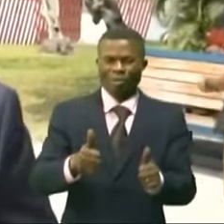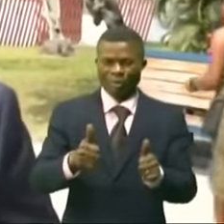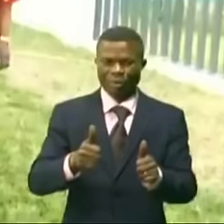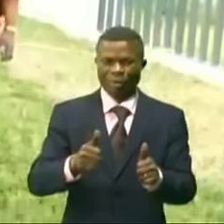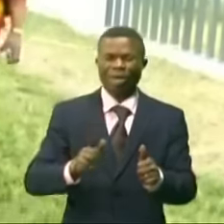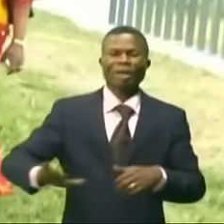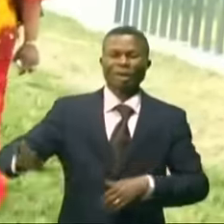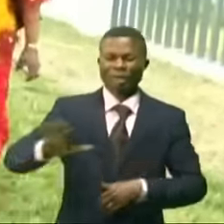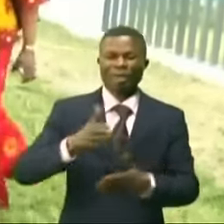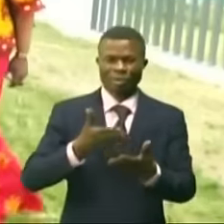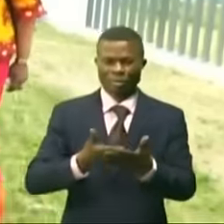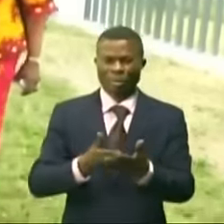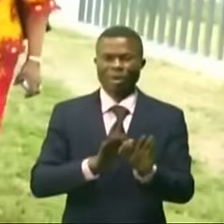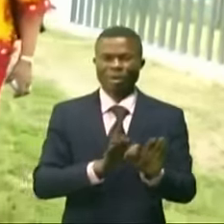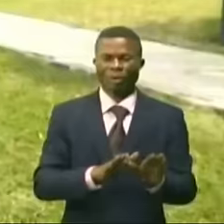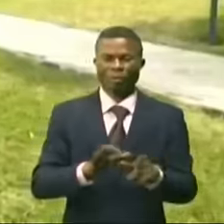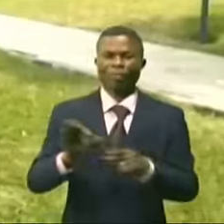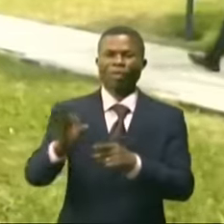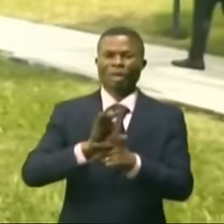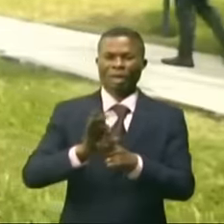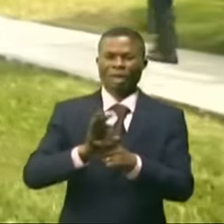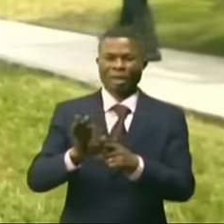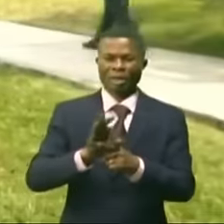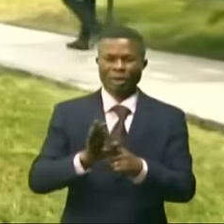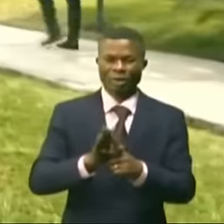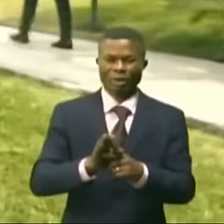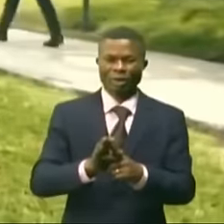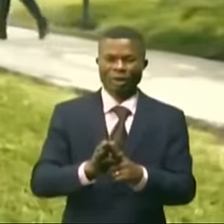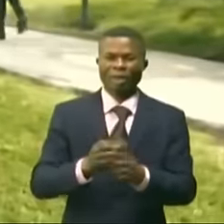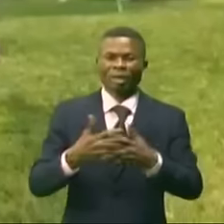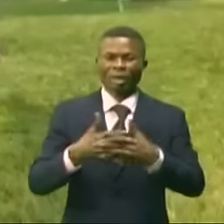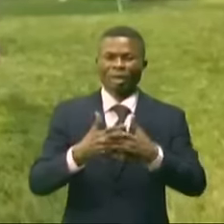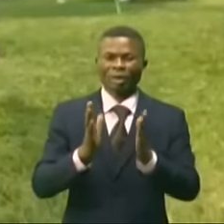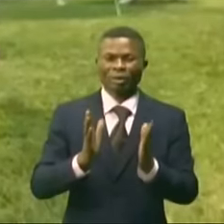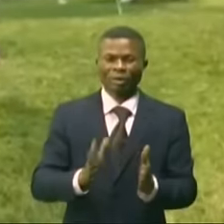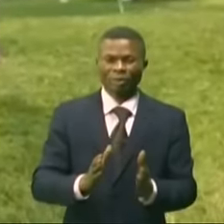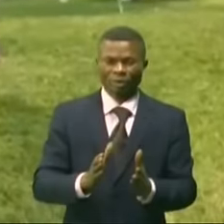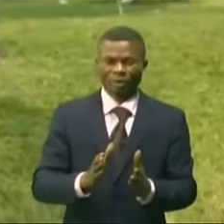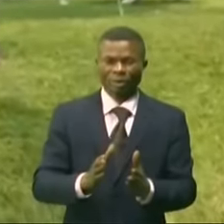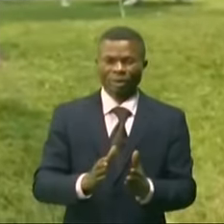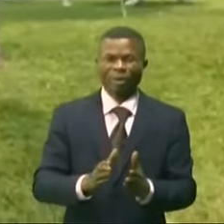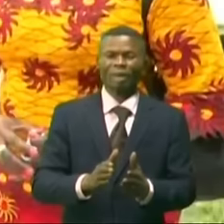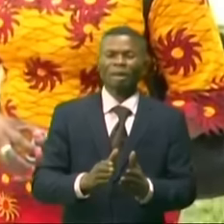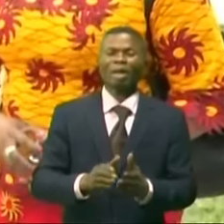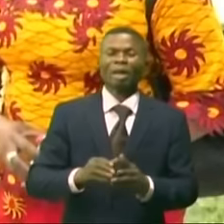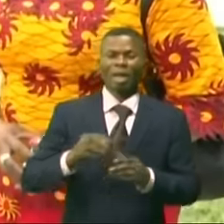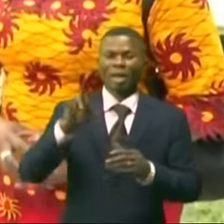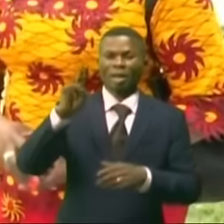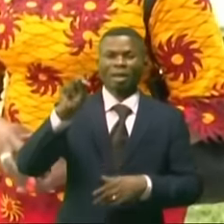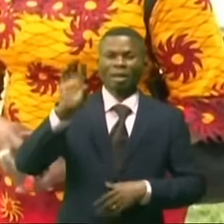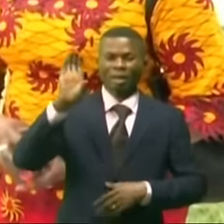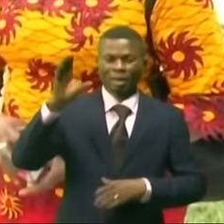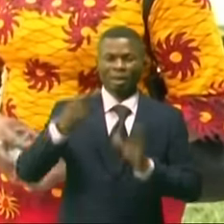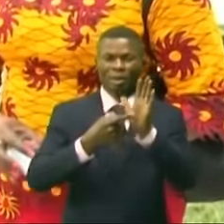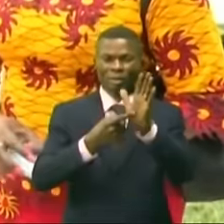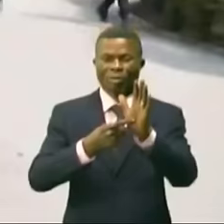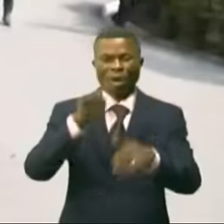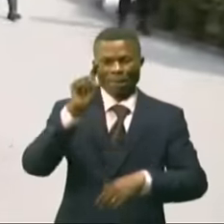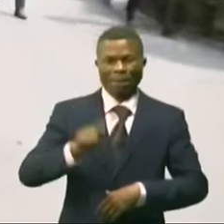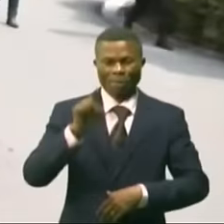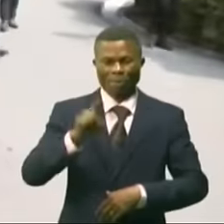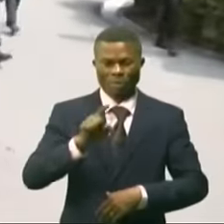du pays en attendant la formalisation d'un éventuel partenariat le grand tamtam d'Afrique affiche son désir